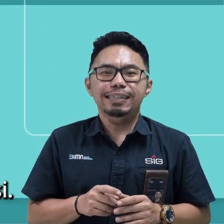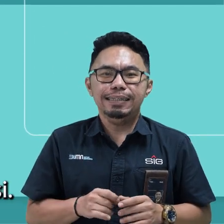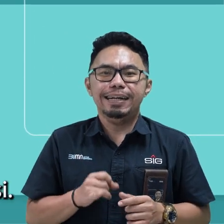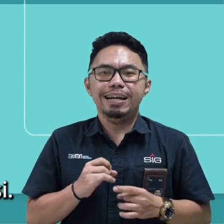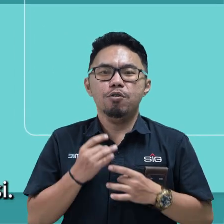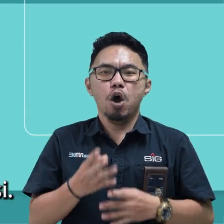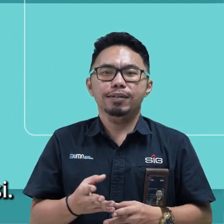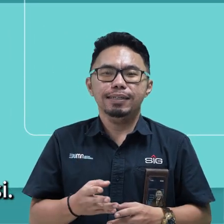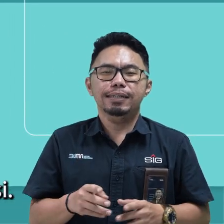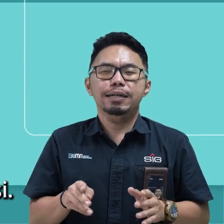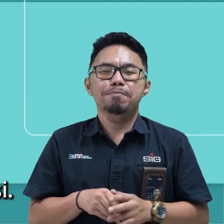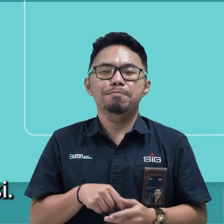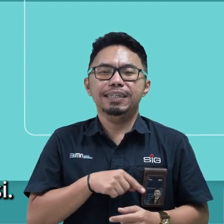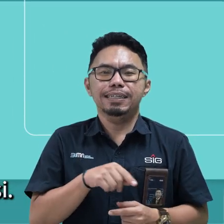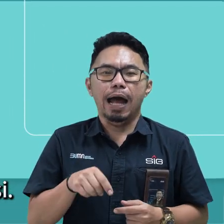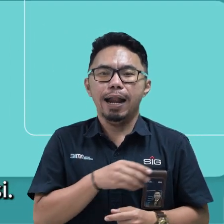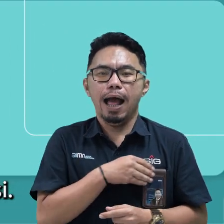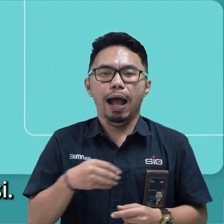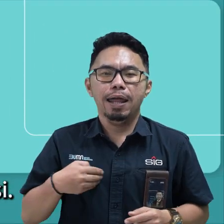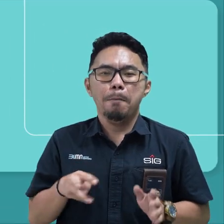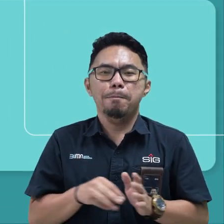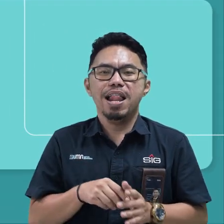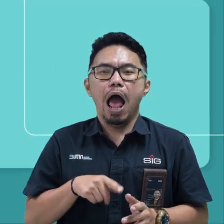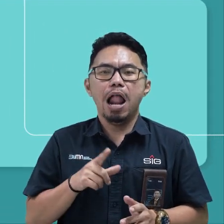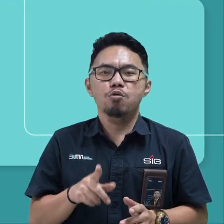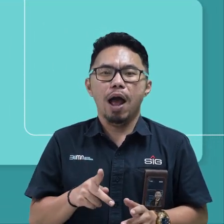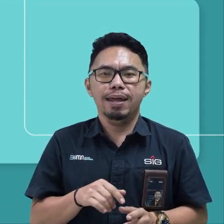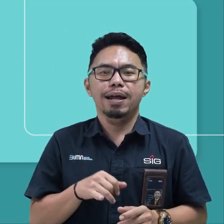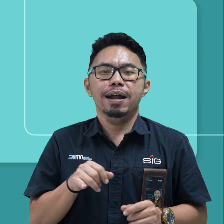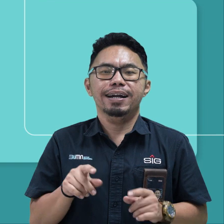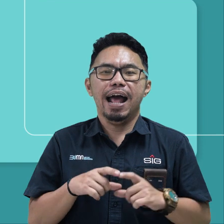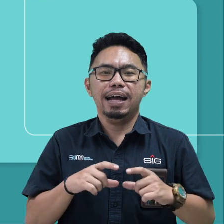Komisi Informasi memeriksa dan melakukan registrasi.